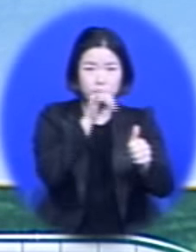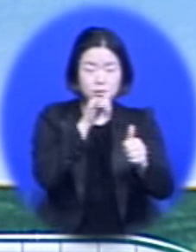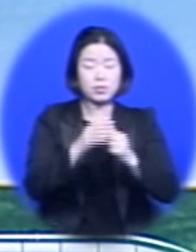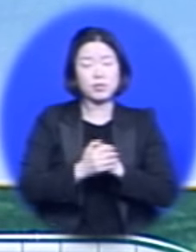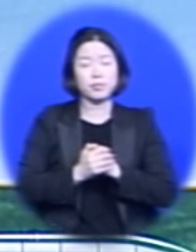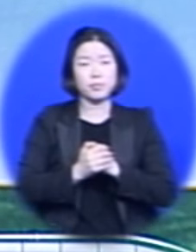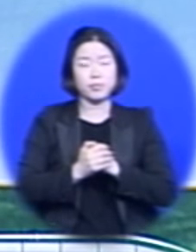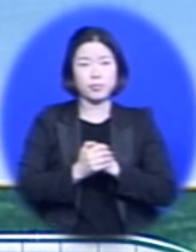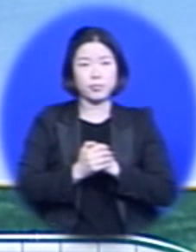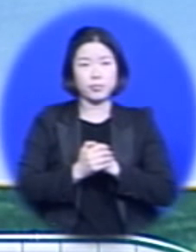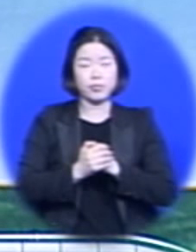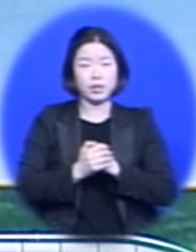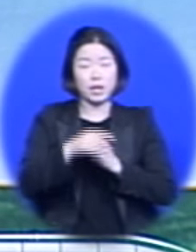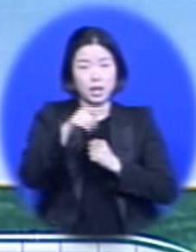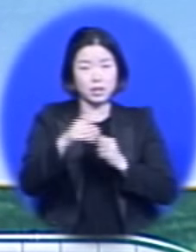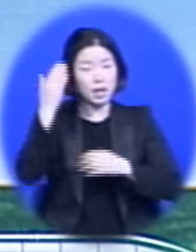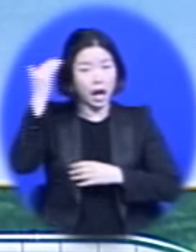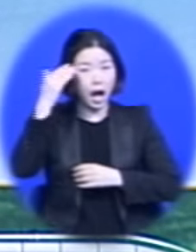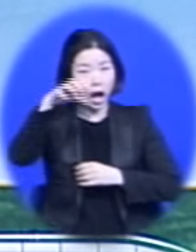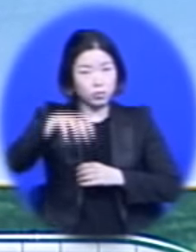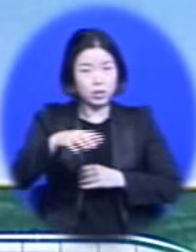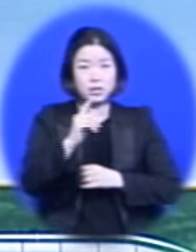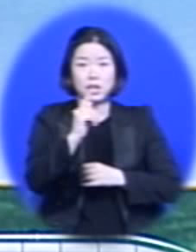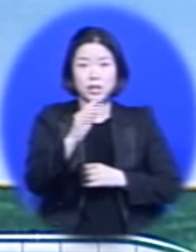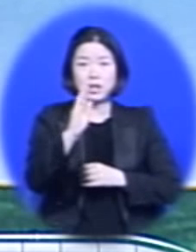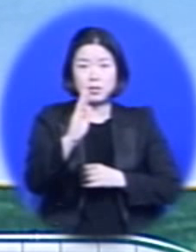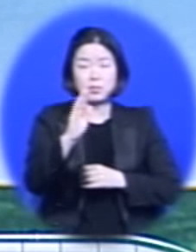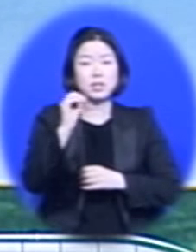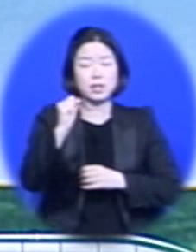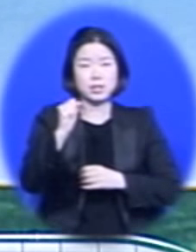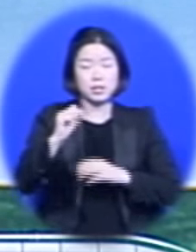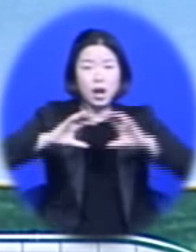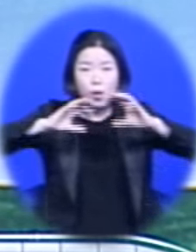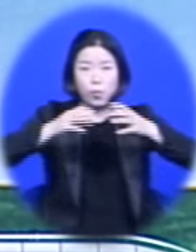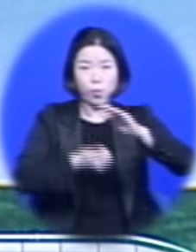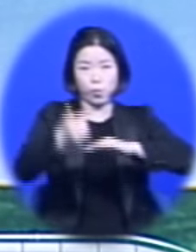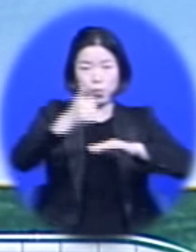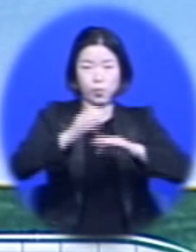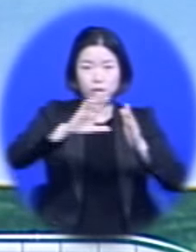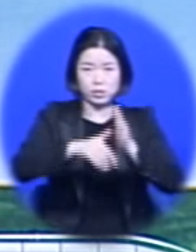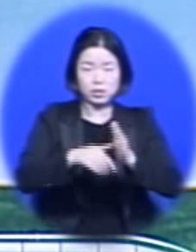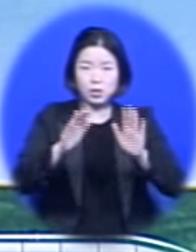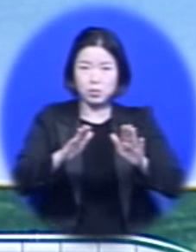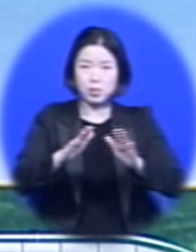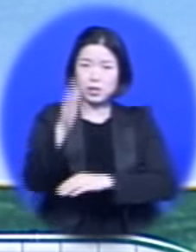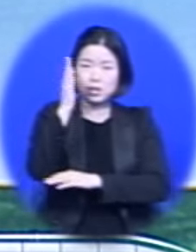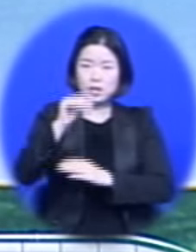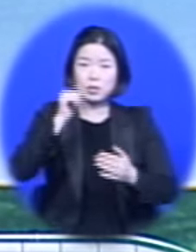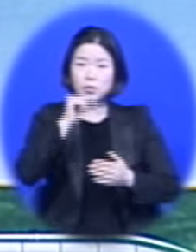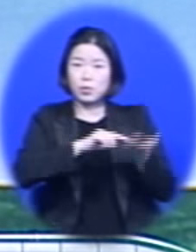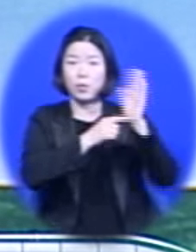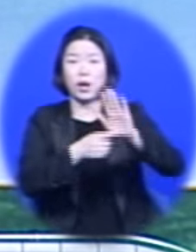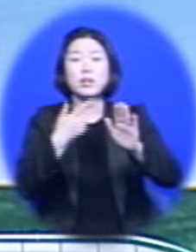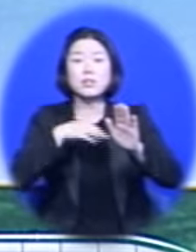됐습니다. 한국에서 KBS 글로벌 성공시대에 이분의 이야기가 소개가